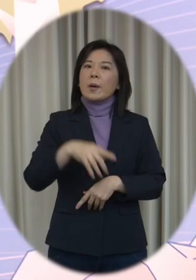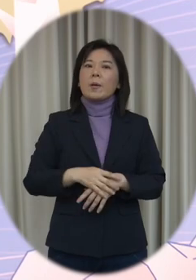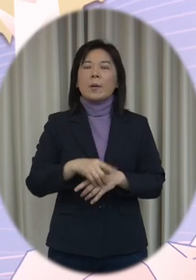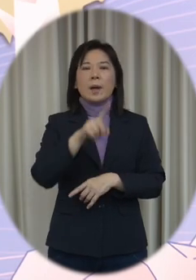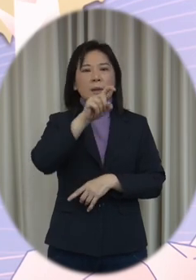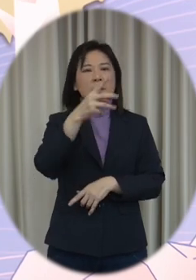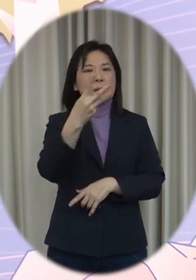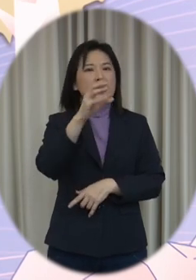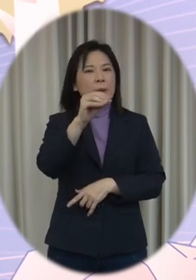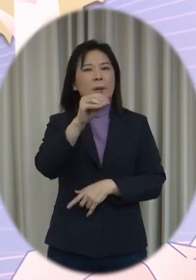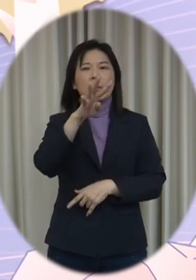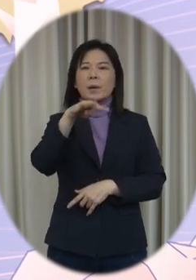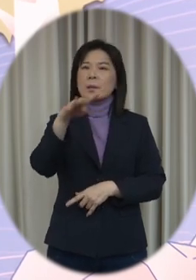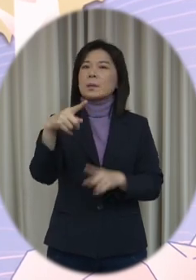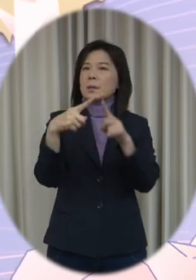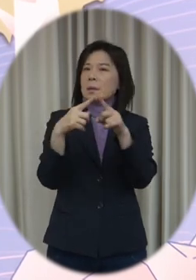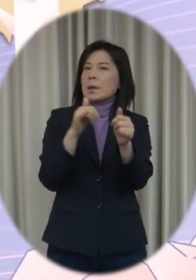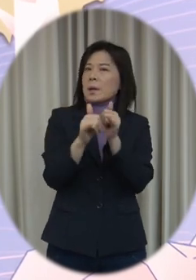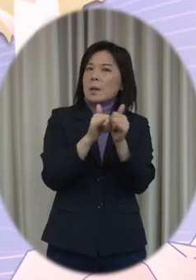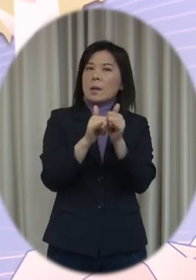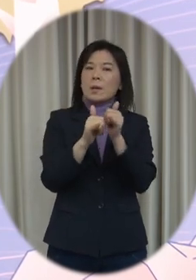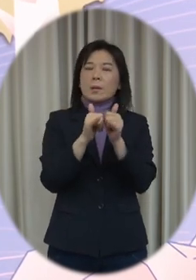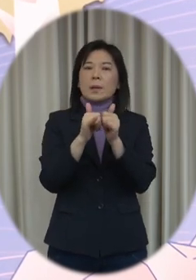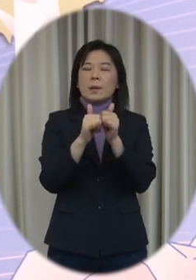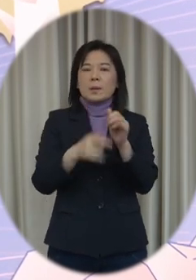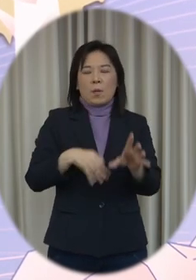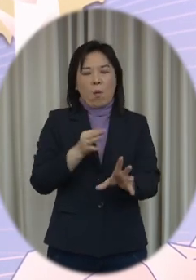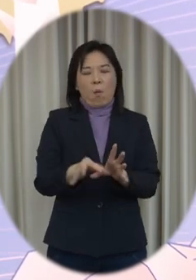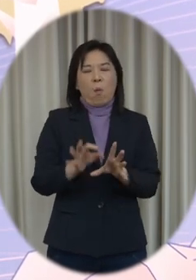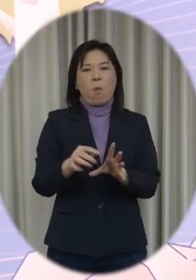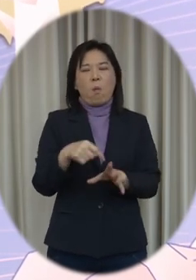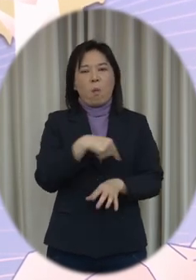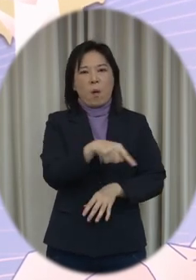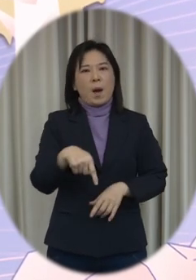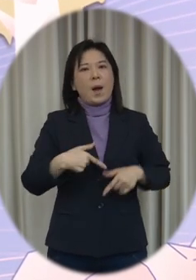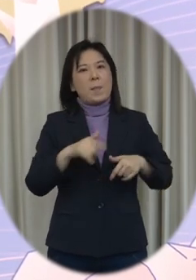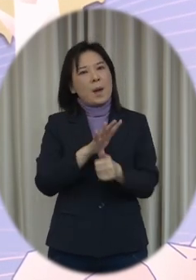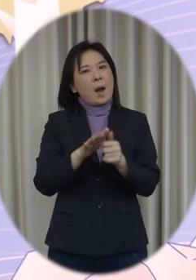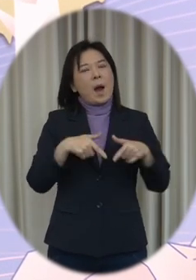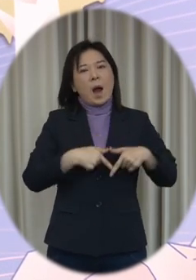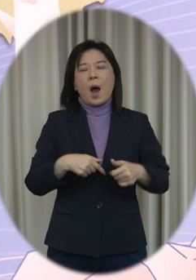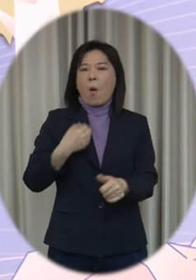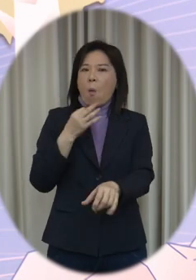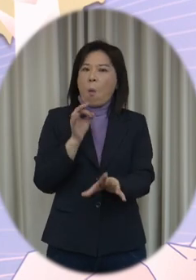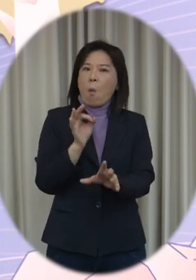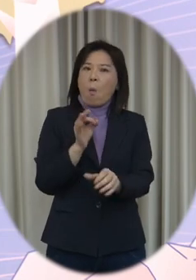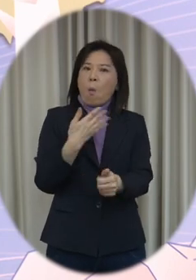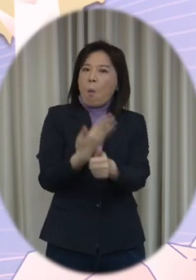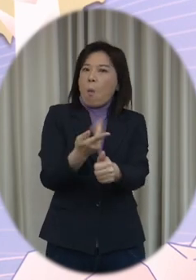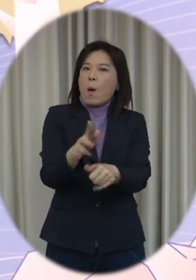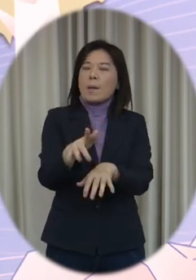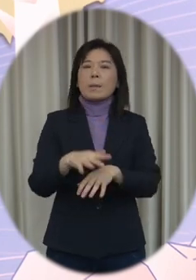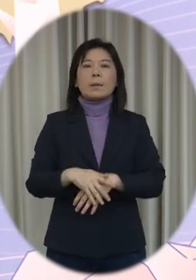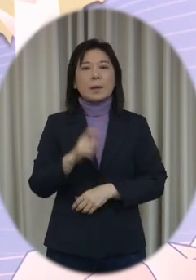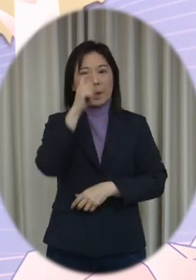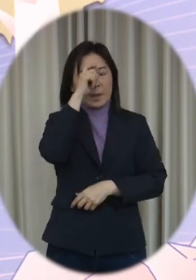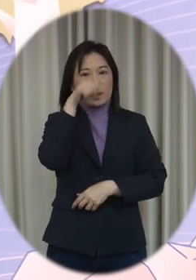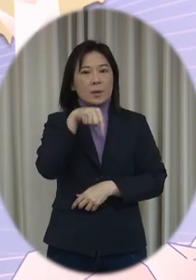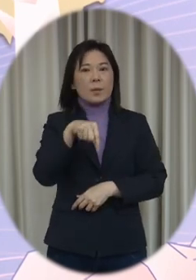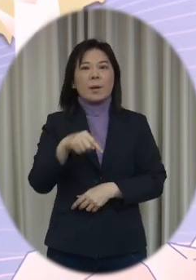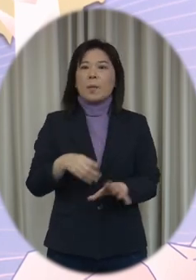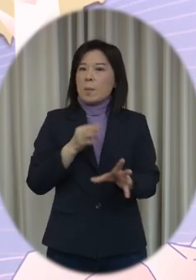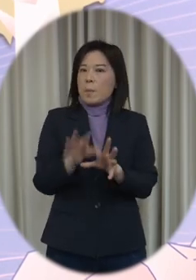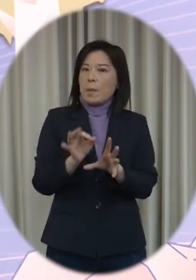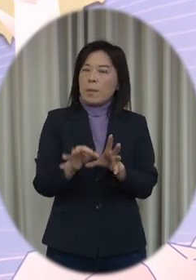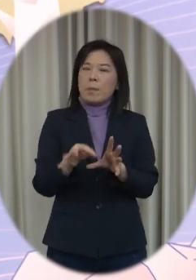134,000多人的民众，其实都有来捐出他们的爱心，希望透过这样一个捐款的行动，能